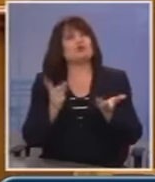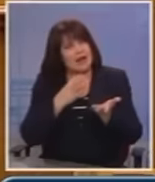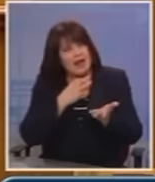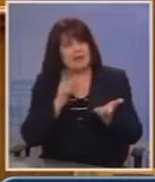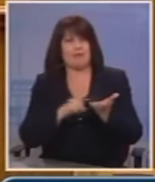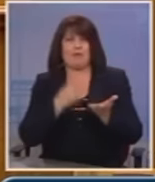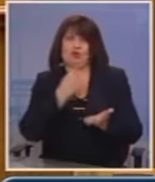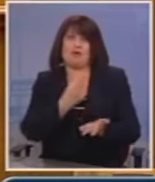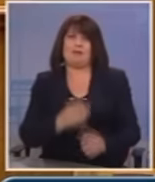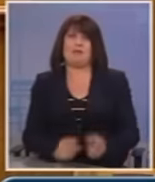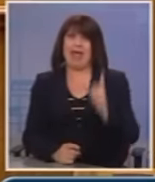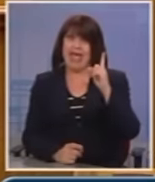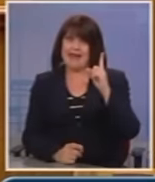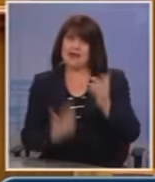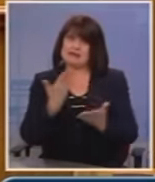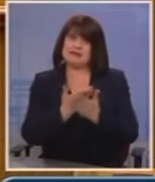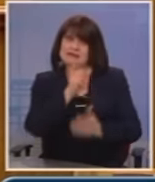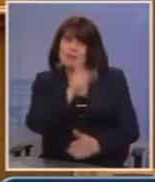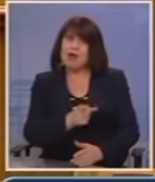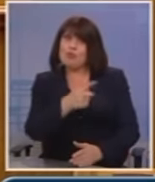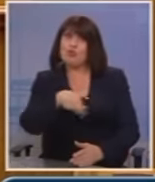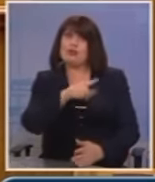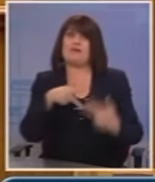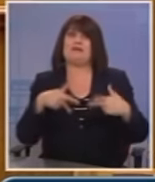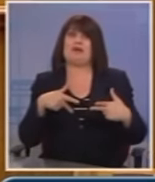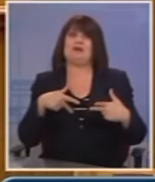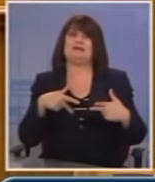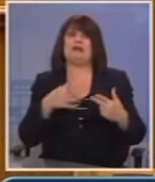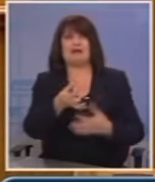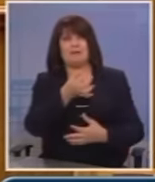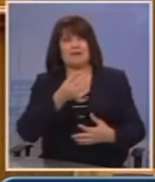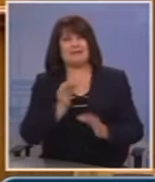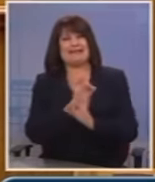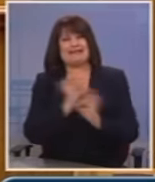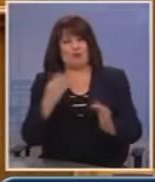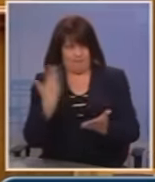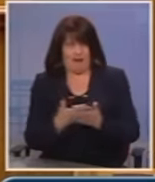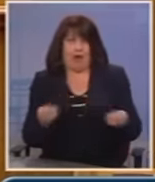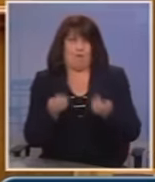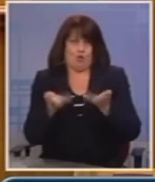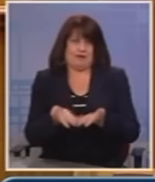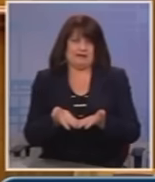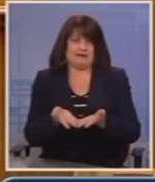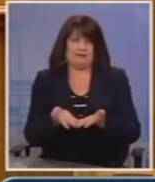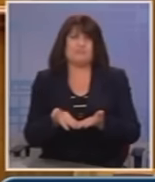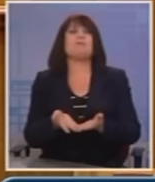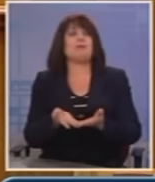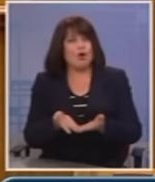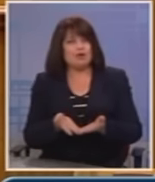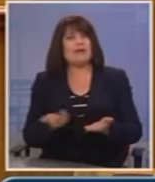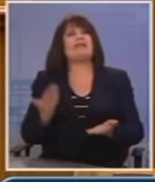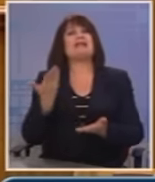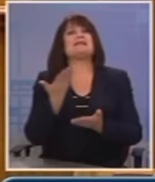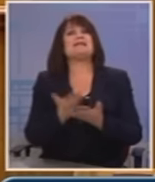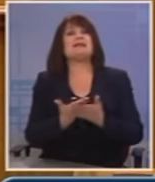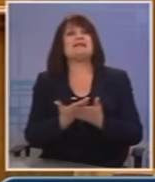Από σας ένα πράγμα ζητήσαμε. Να μας διαβεβαιώσετε έμπρακτα ότι θα θέσετε